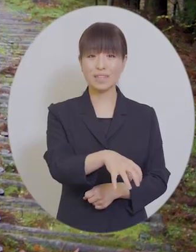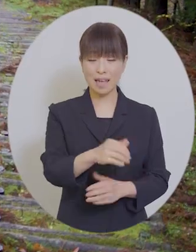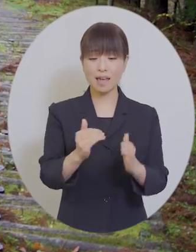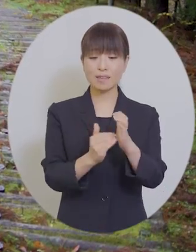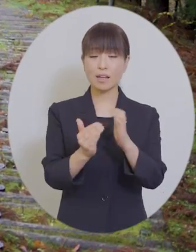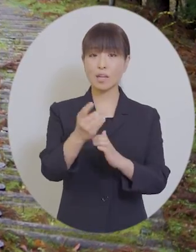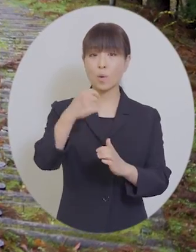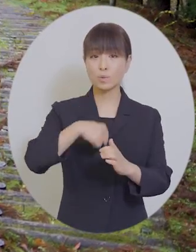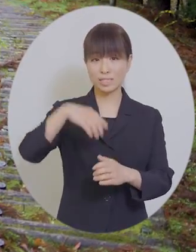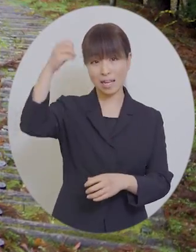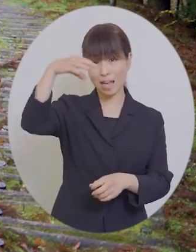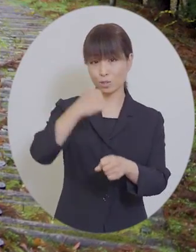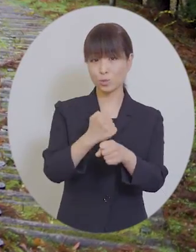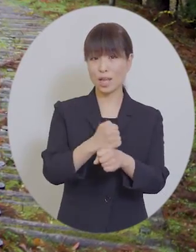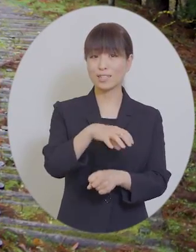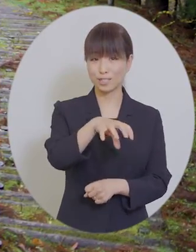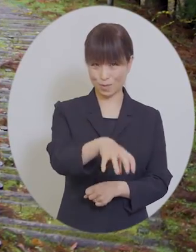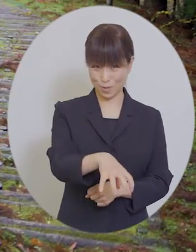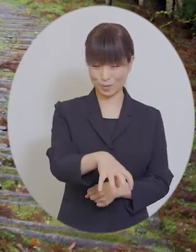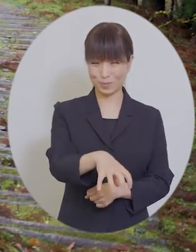竹之内発電所、